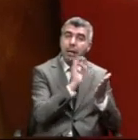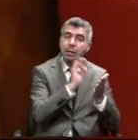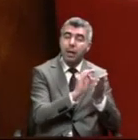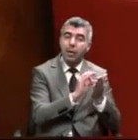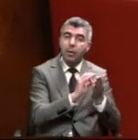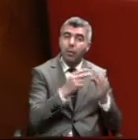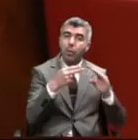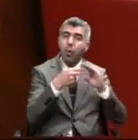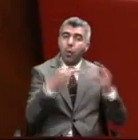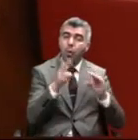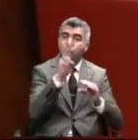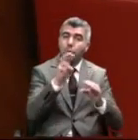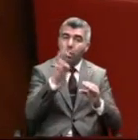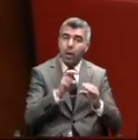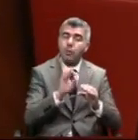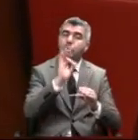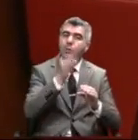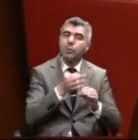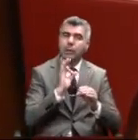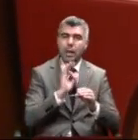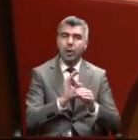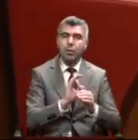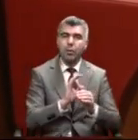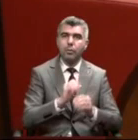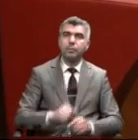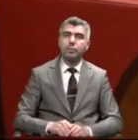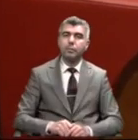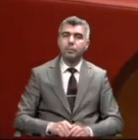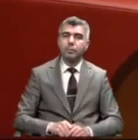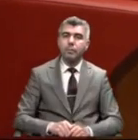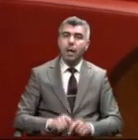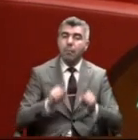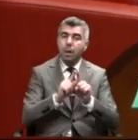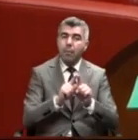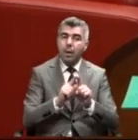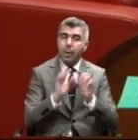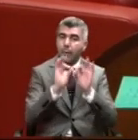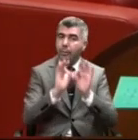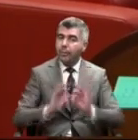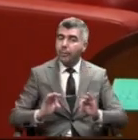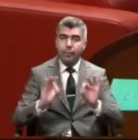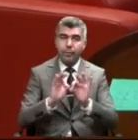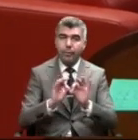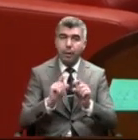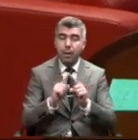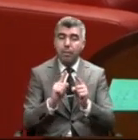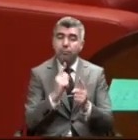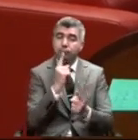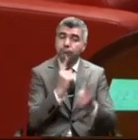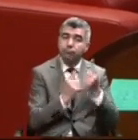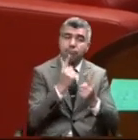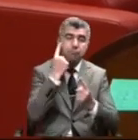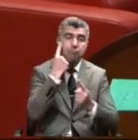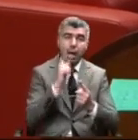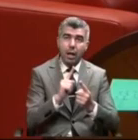في المستوى اللي كيخليك تلبي الحاجيات نتاعك والى كان عندك واحد التخوف معين